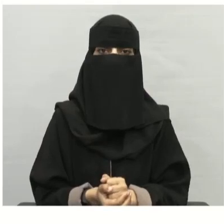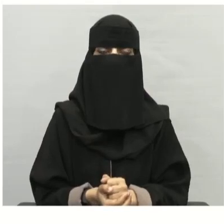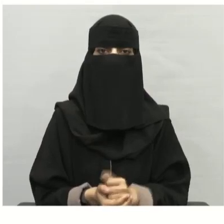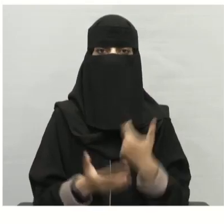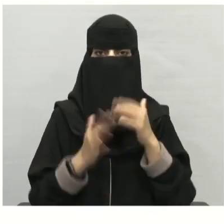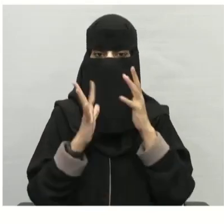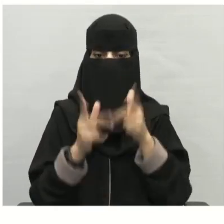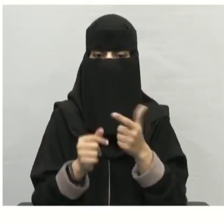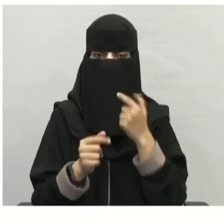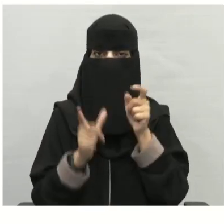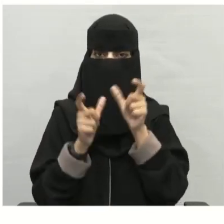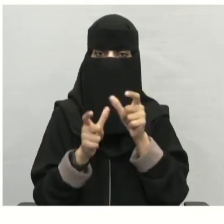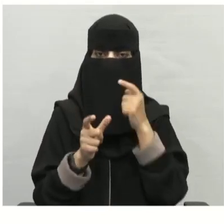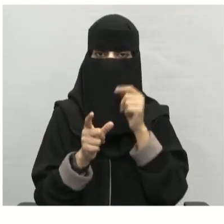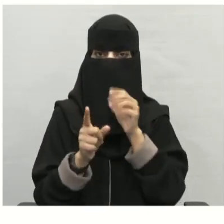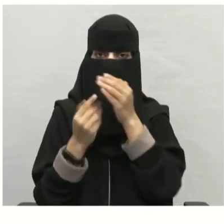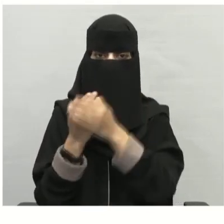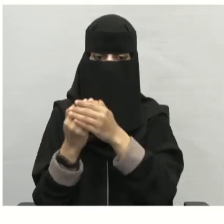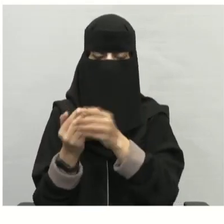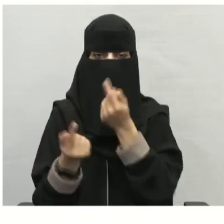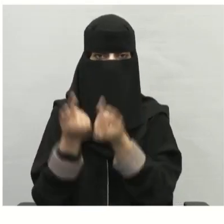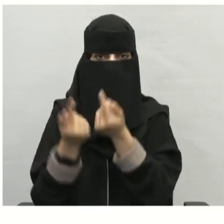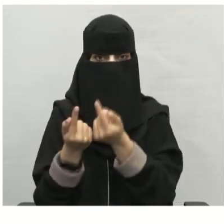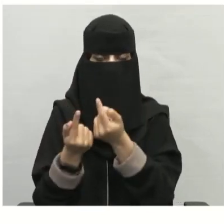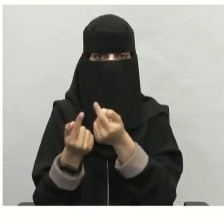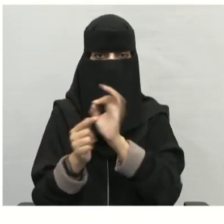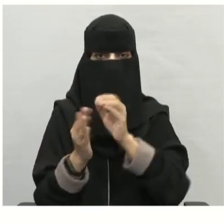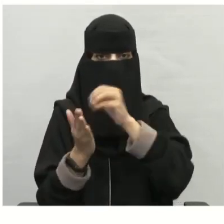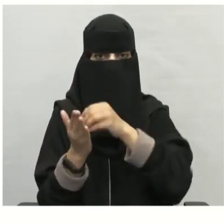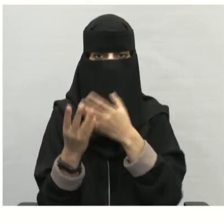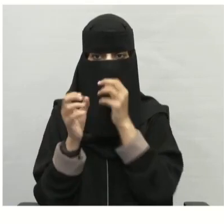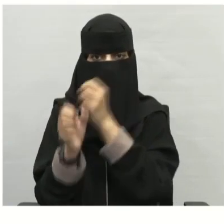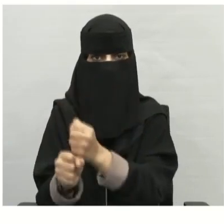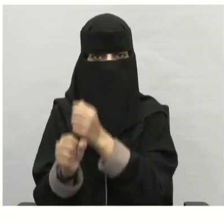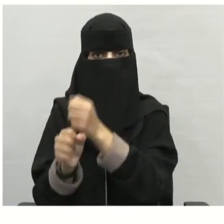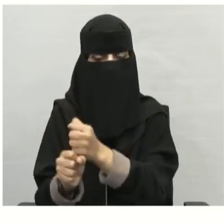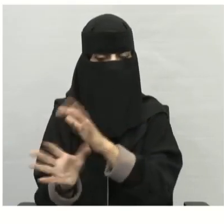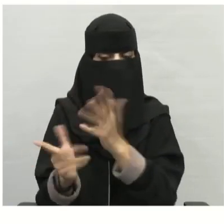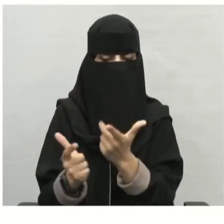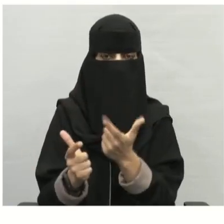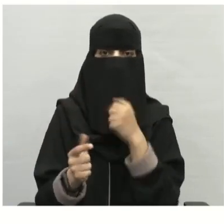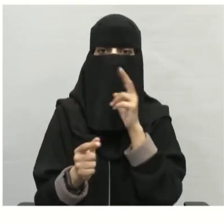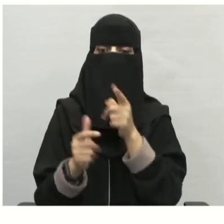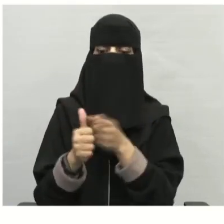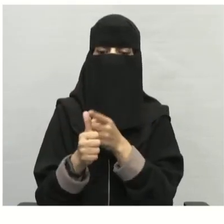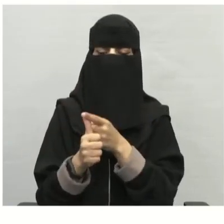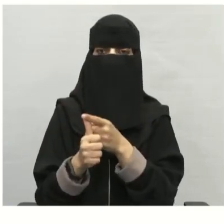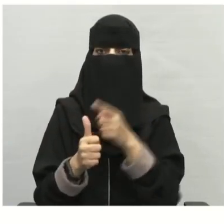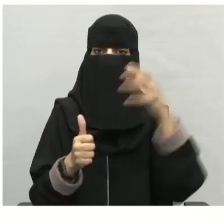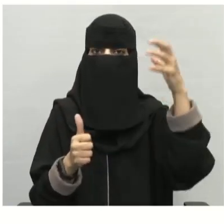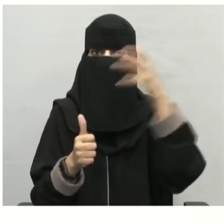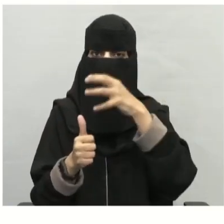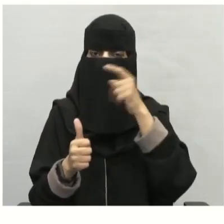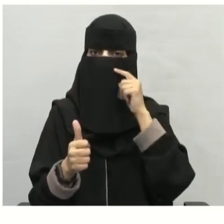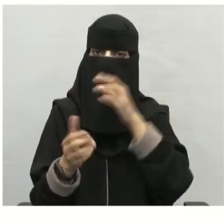ذكرنا ايضا كيف نقوم بالاعتناء او كيف اعتني بالمزروعات اولها تعريض